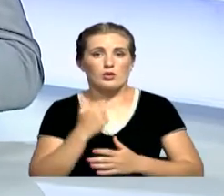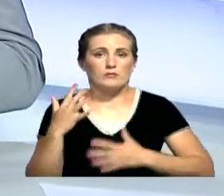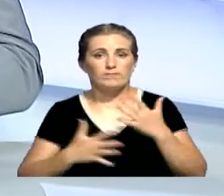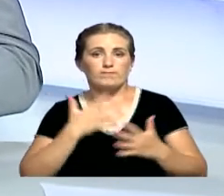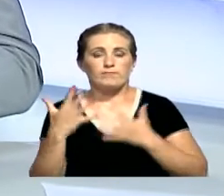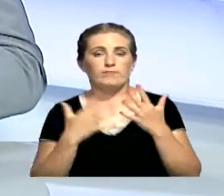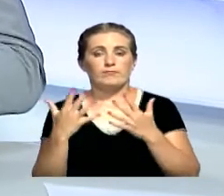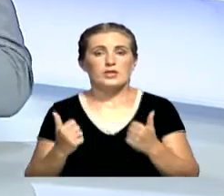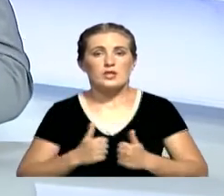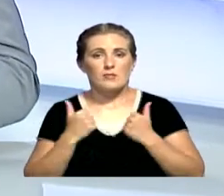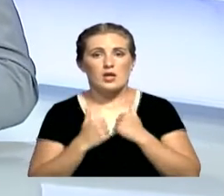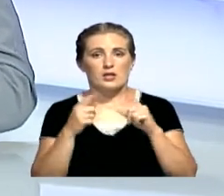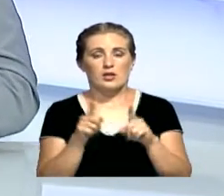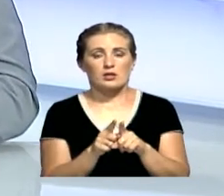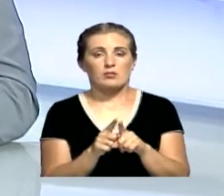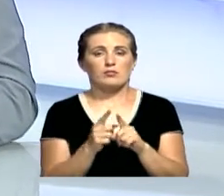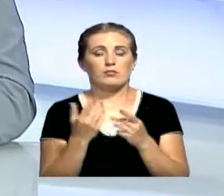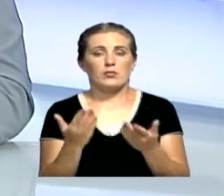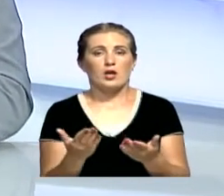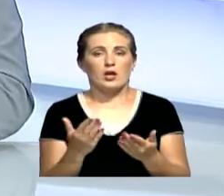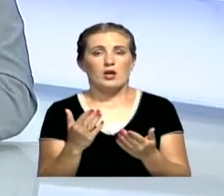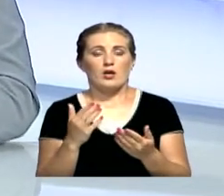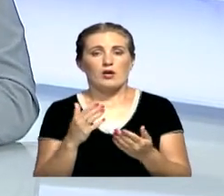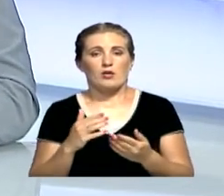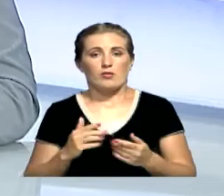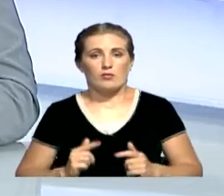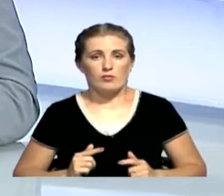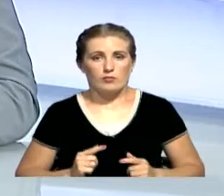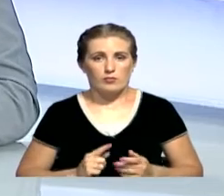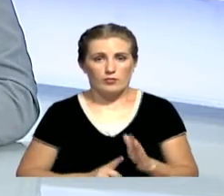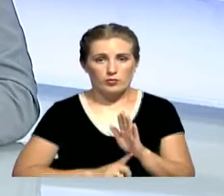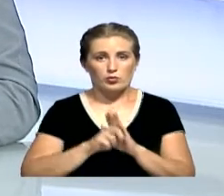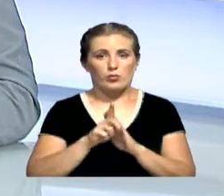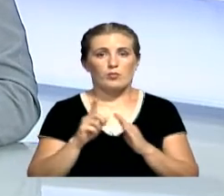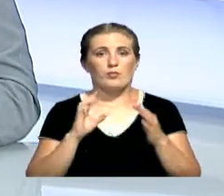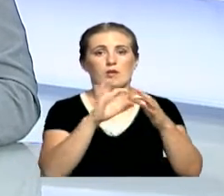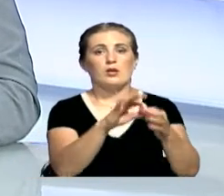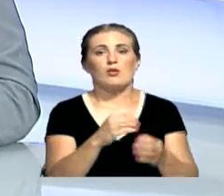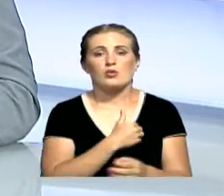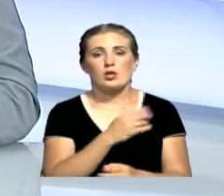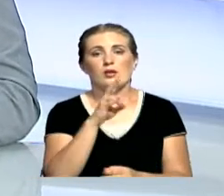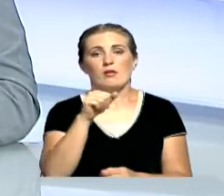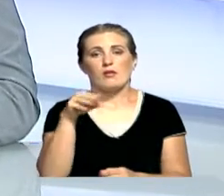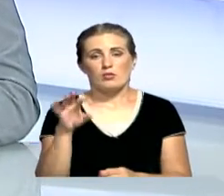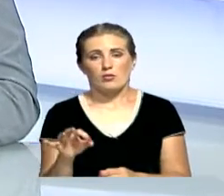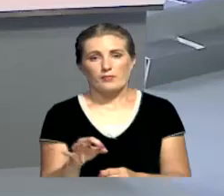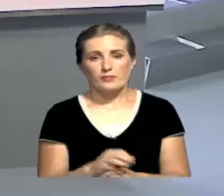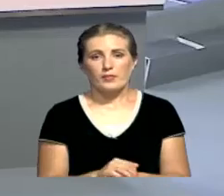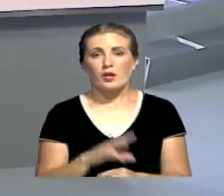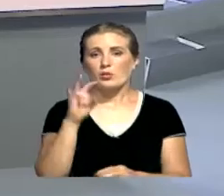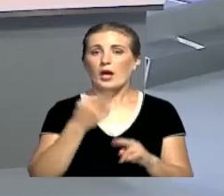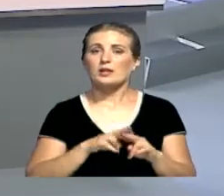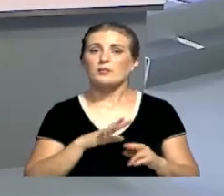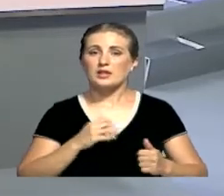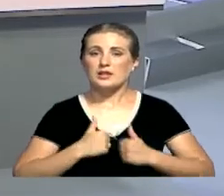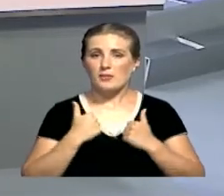стремлением таким ненужным стремлением вступить в нато вот поэтому появление было